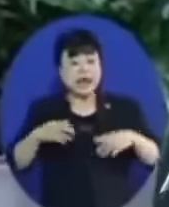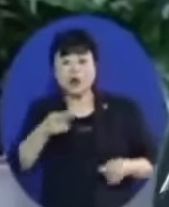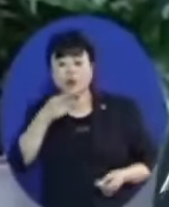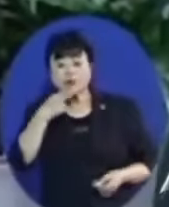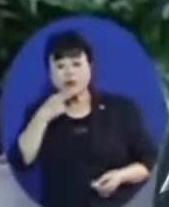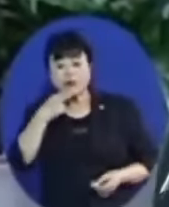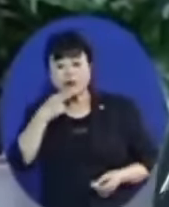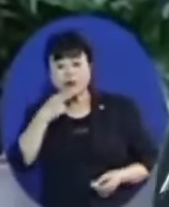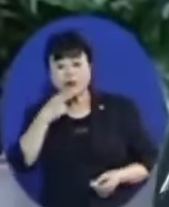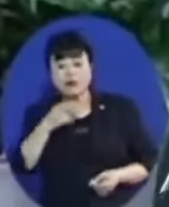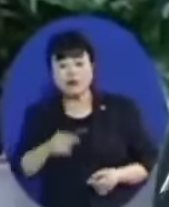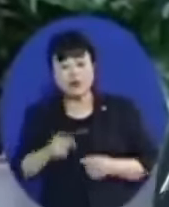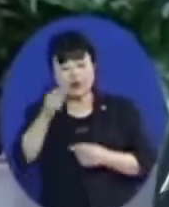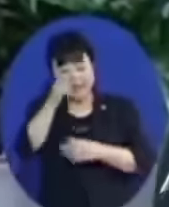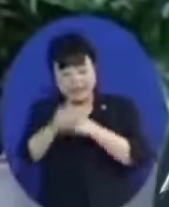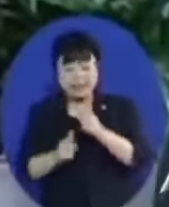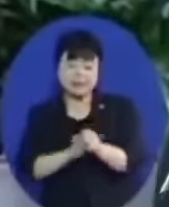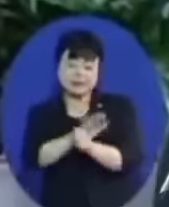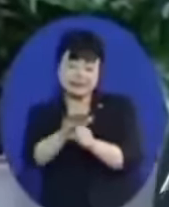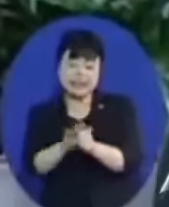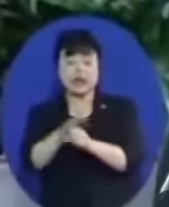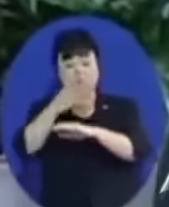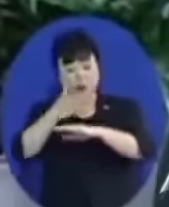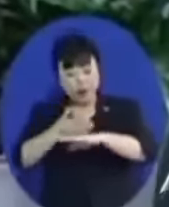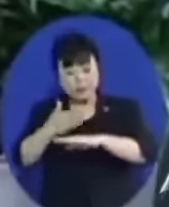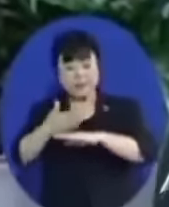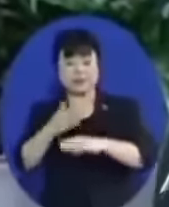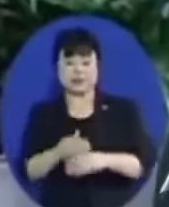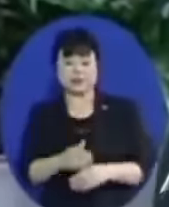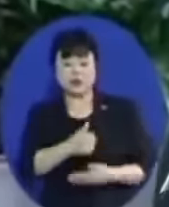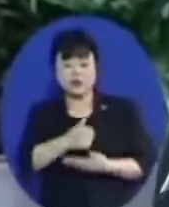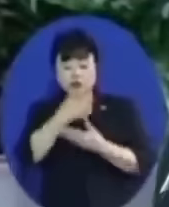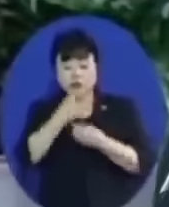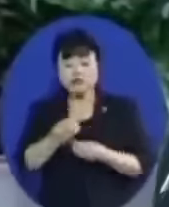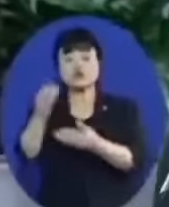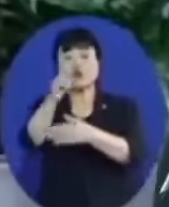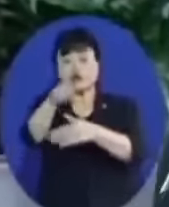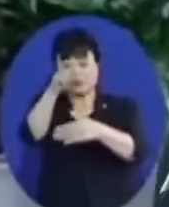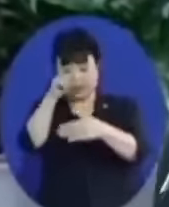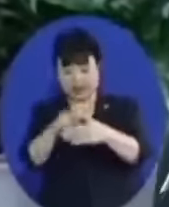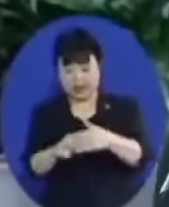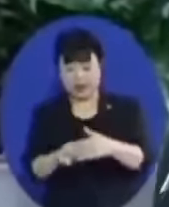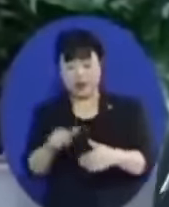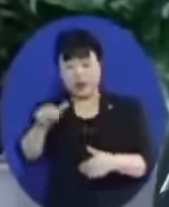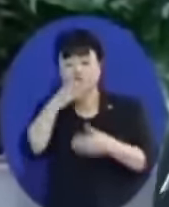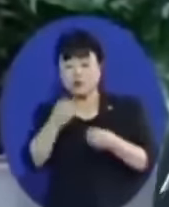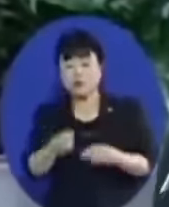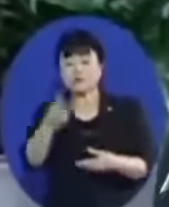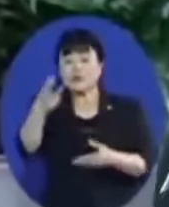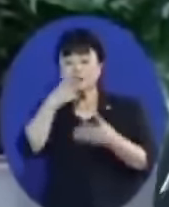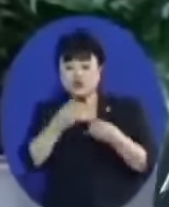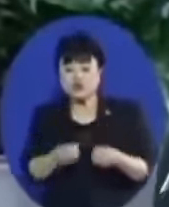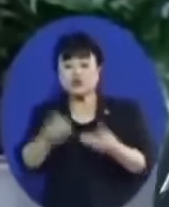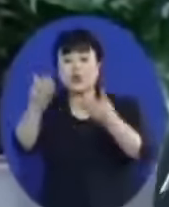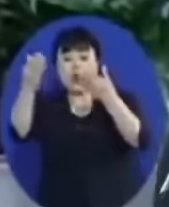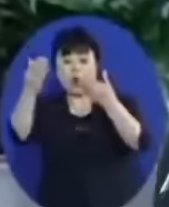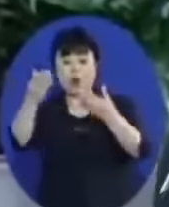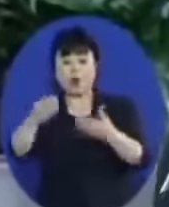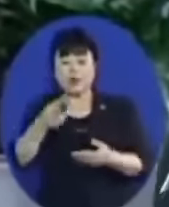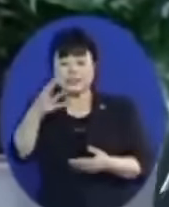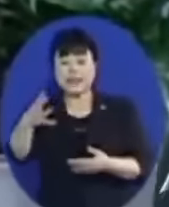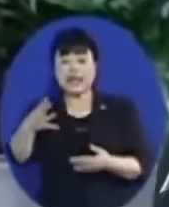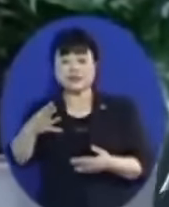없습니다. 오직 영원히 하나님을 사랑하고 감사하면서 주의 축복 가운데 5중 보험과 3중 축복과